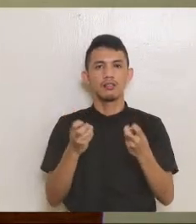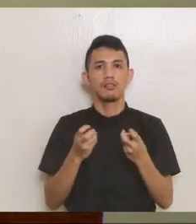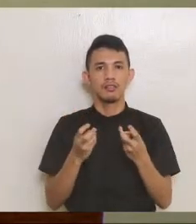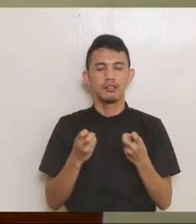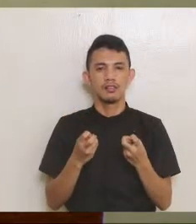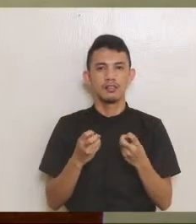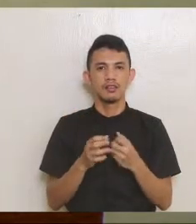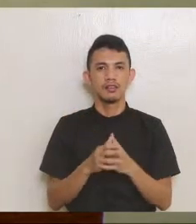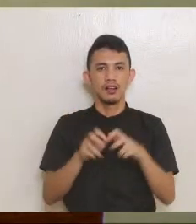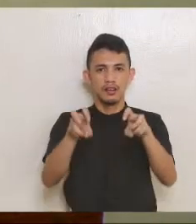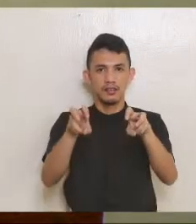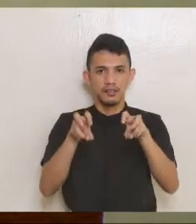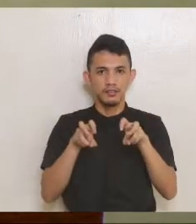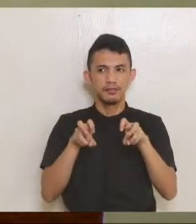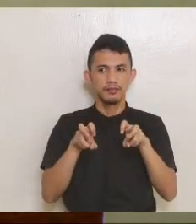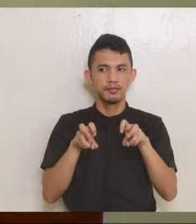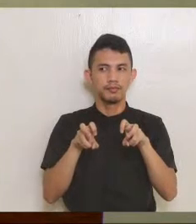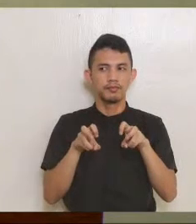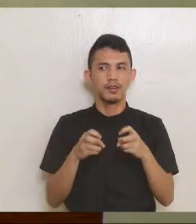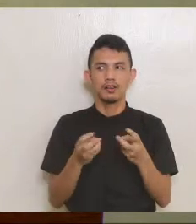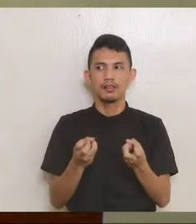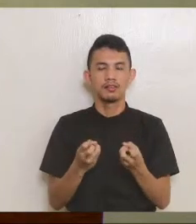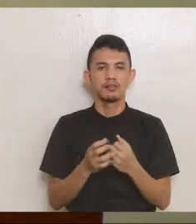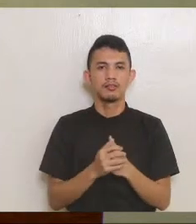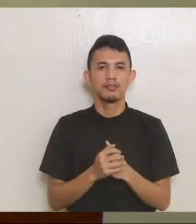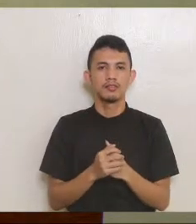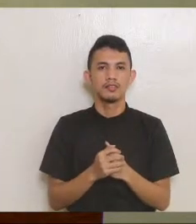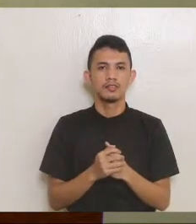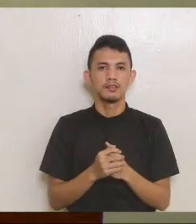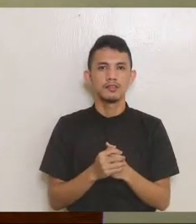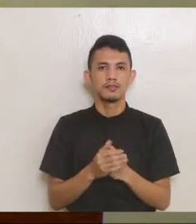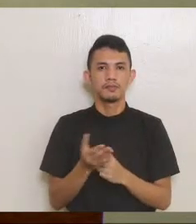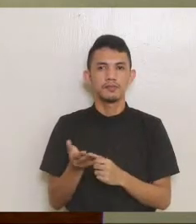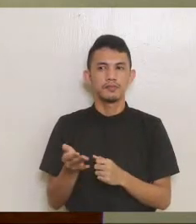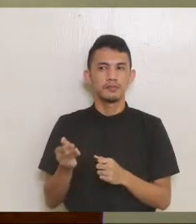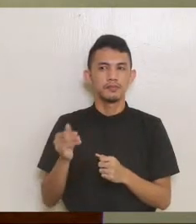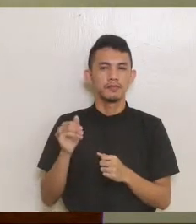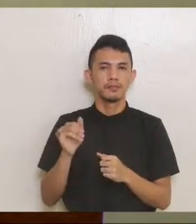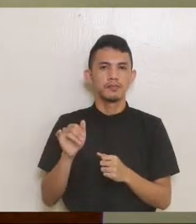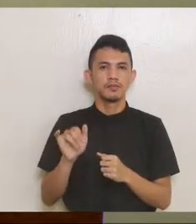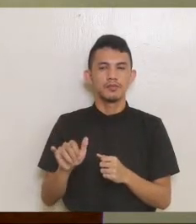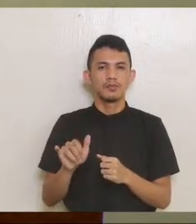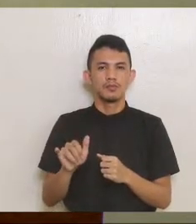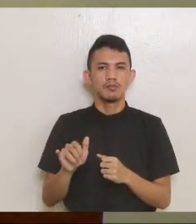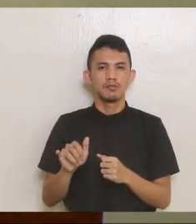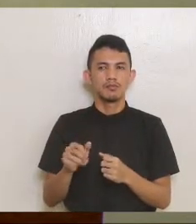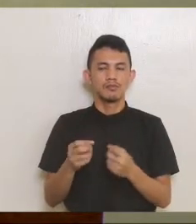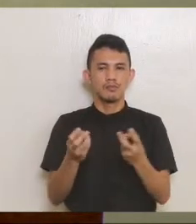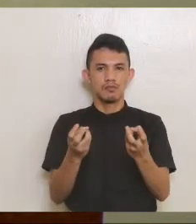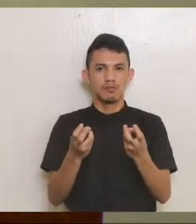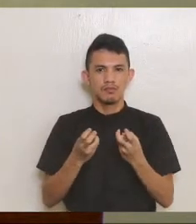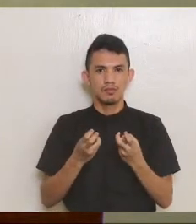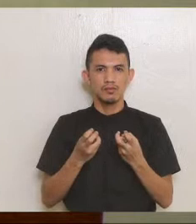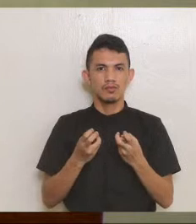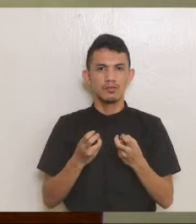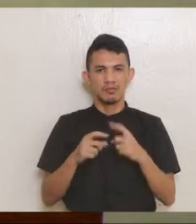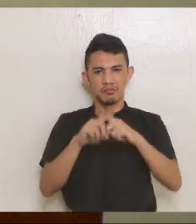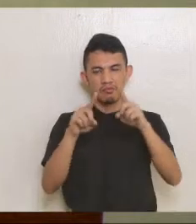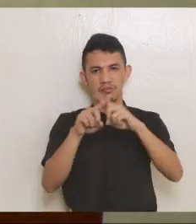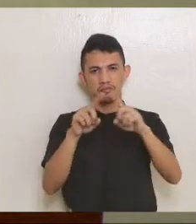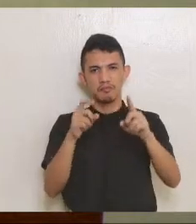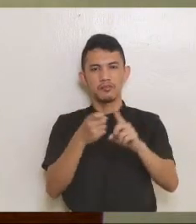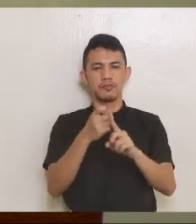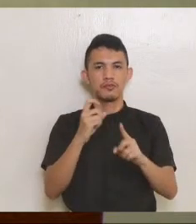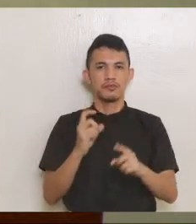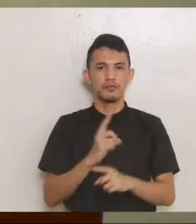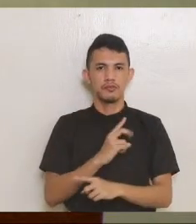unsay resulta? They have grown cold and different to the values of the gospel,